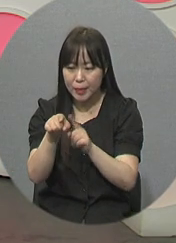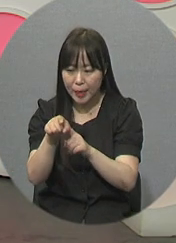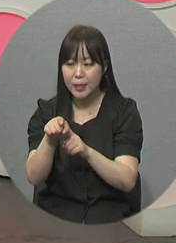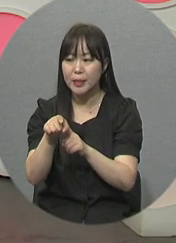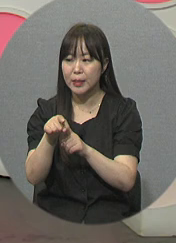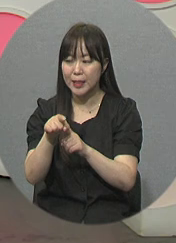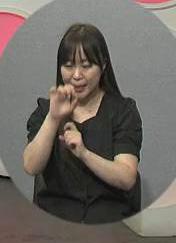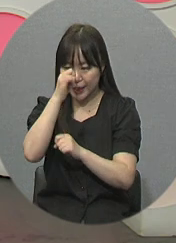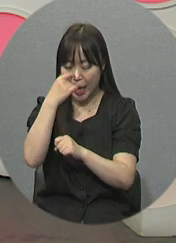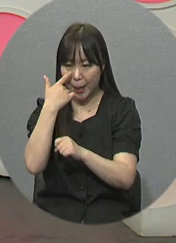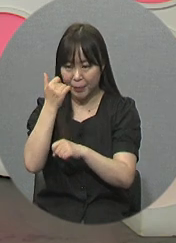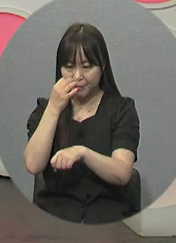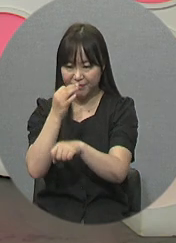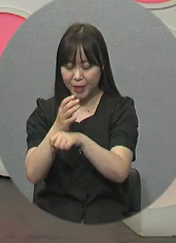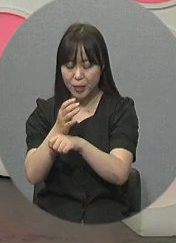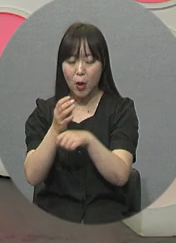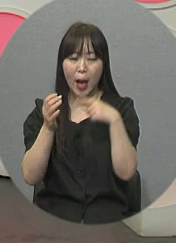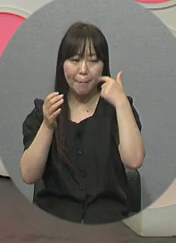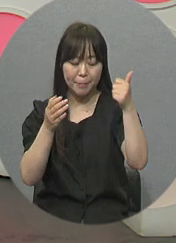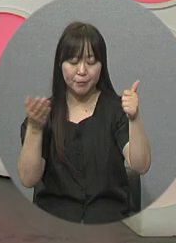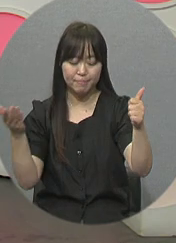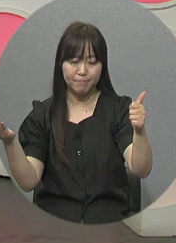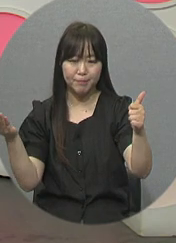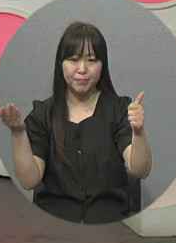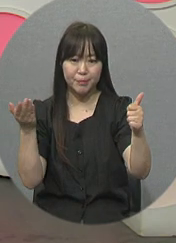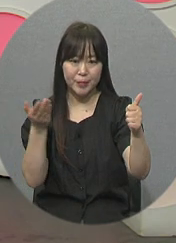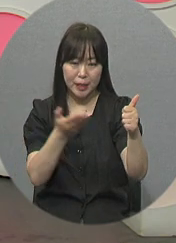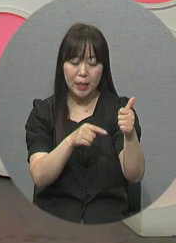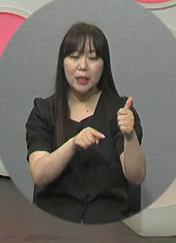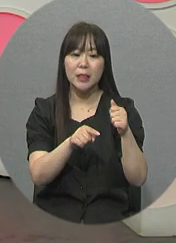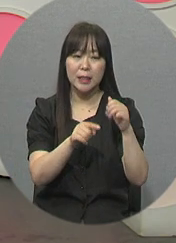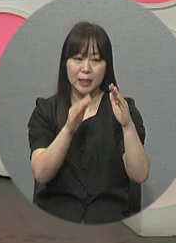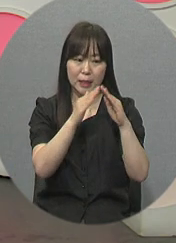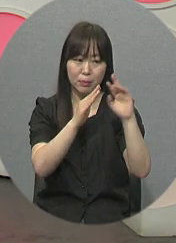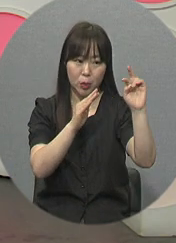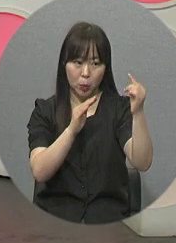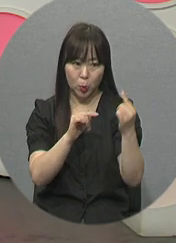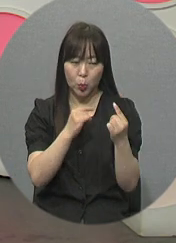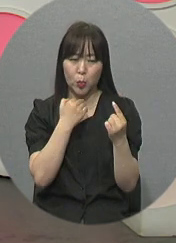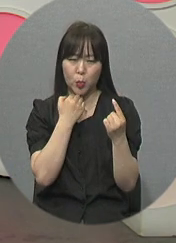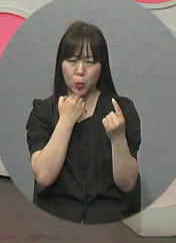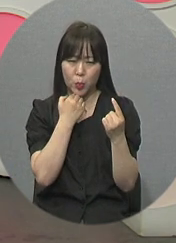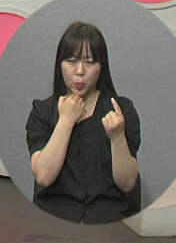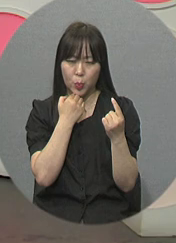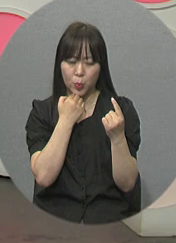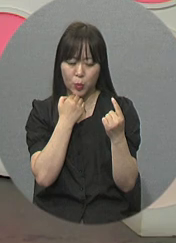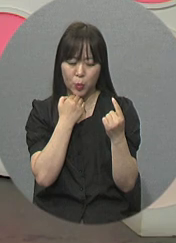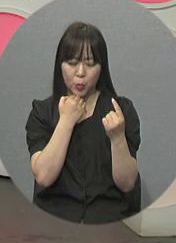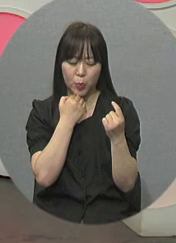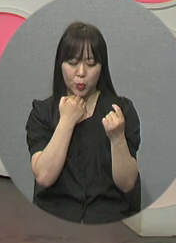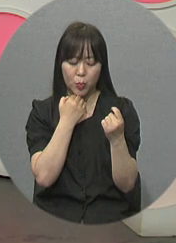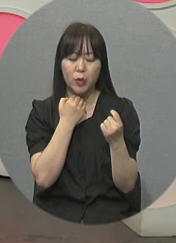사와 아빠께 아빠가 집에 돌아오기만을 기다렸고